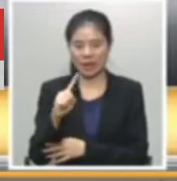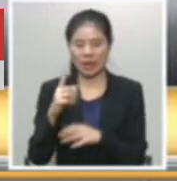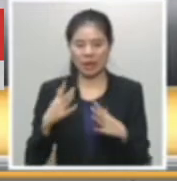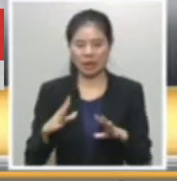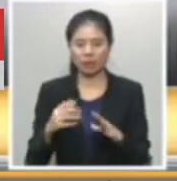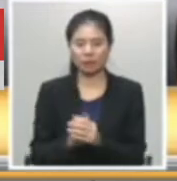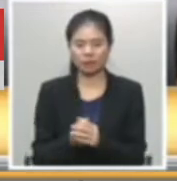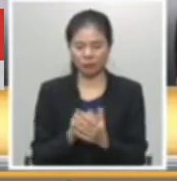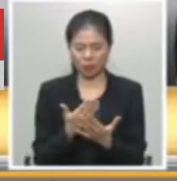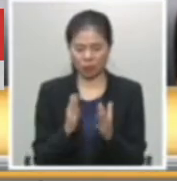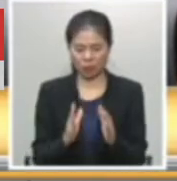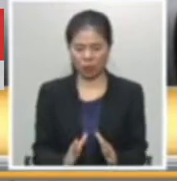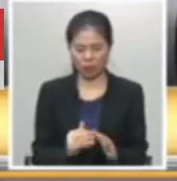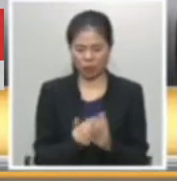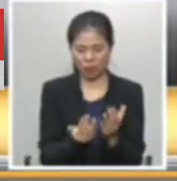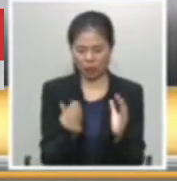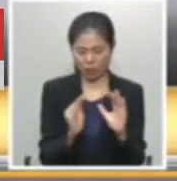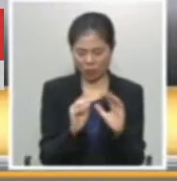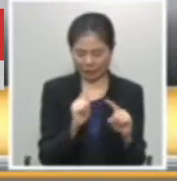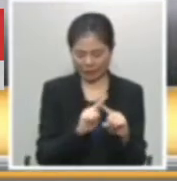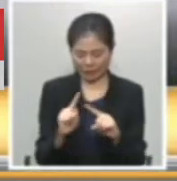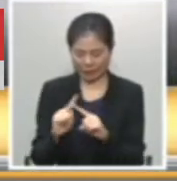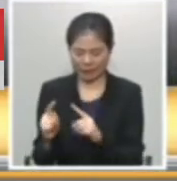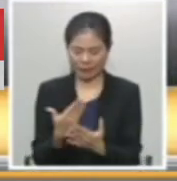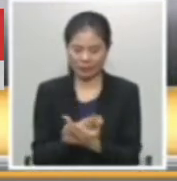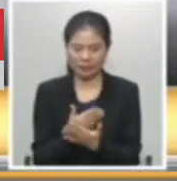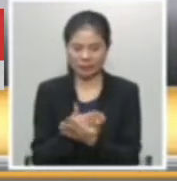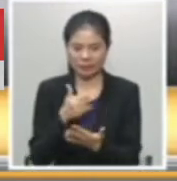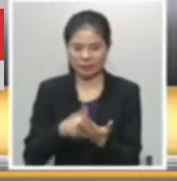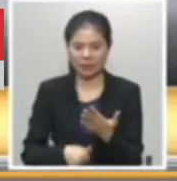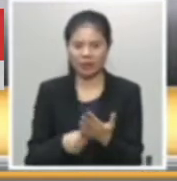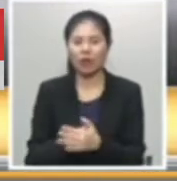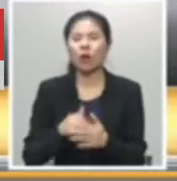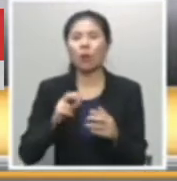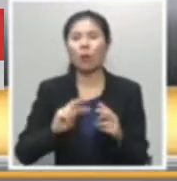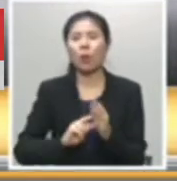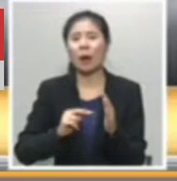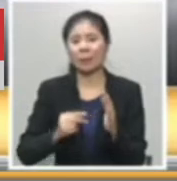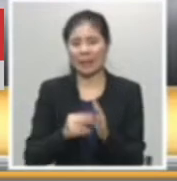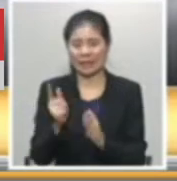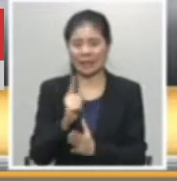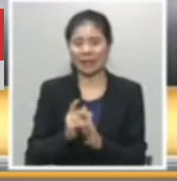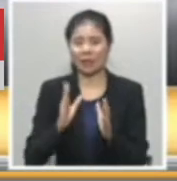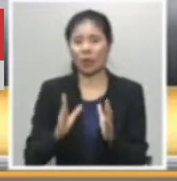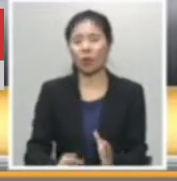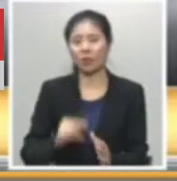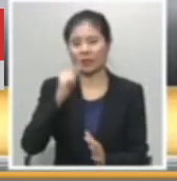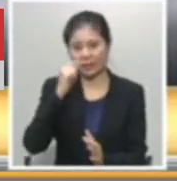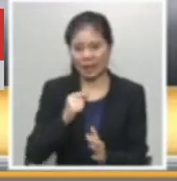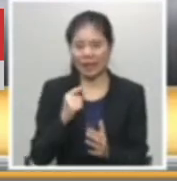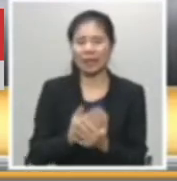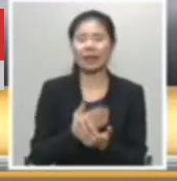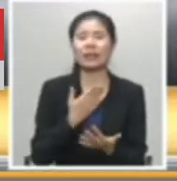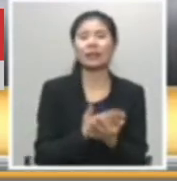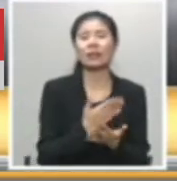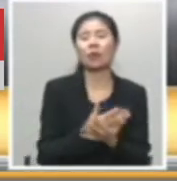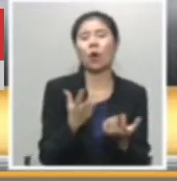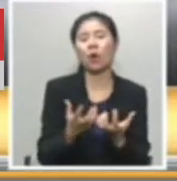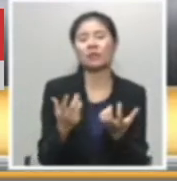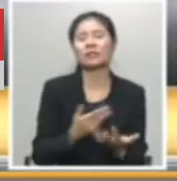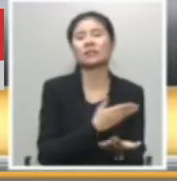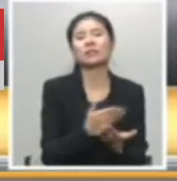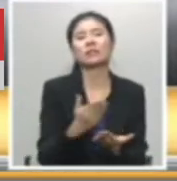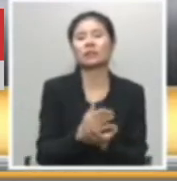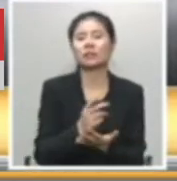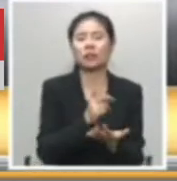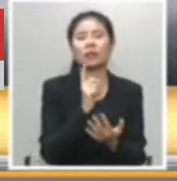งขึ้นนะครับแปลว่าคนไทยเนี่ยนะครับอยู่ได้ด้วยการก่อหนี้เพราะภาครายได้ของคนไทยนั้นลดล